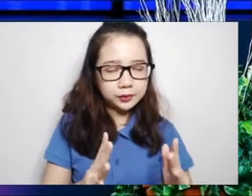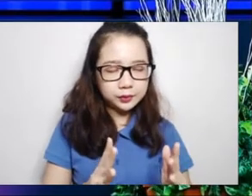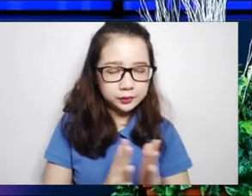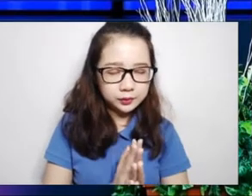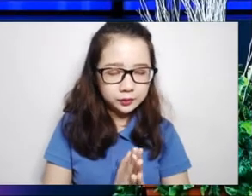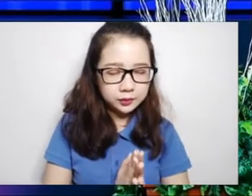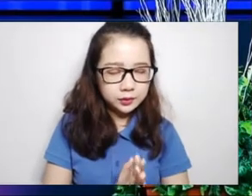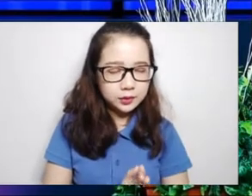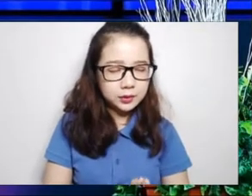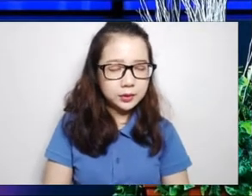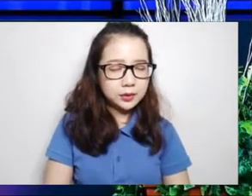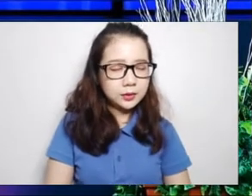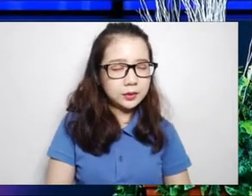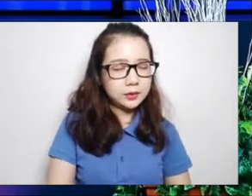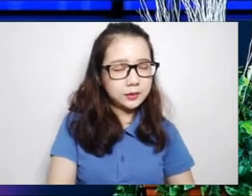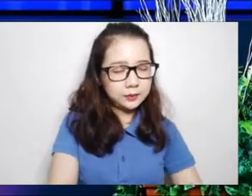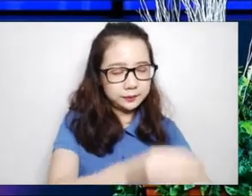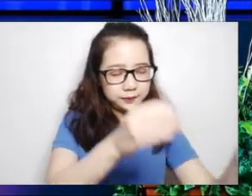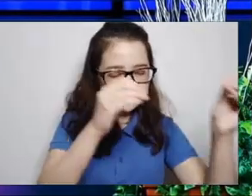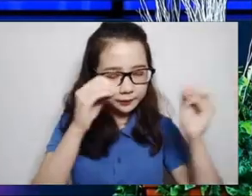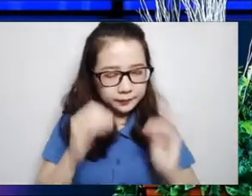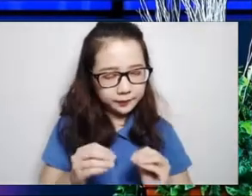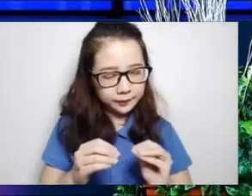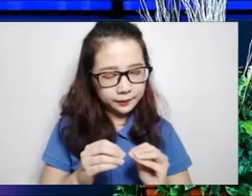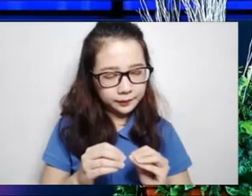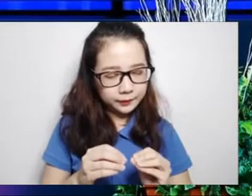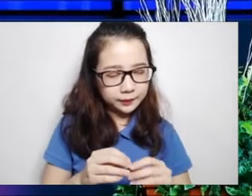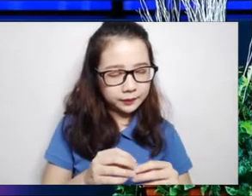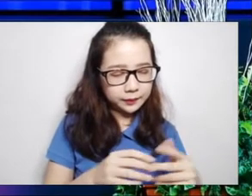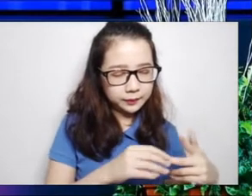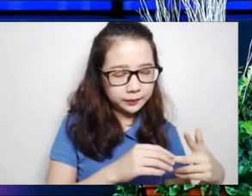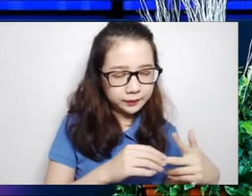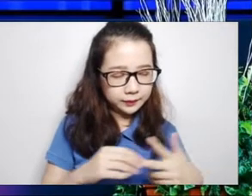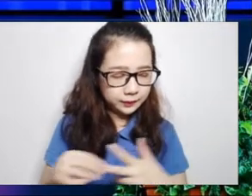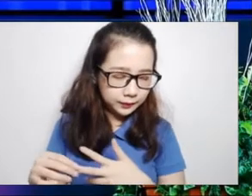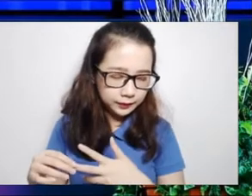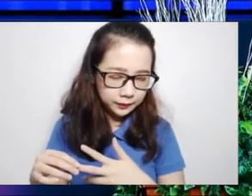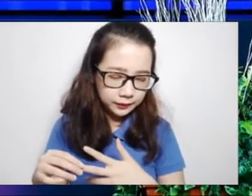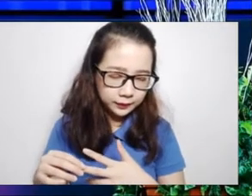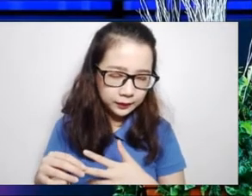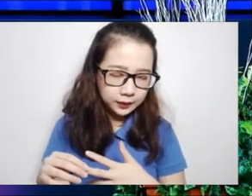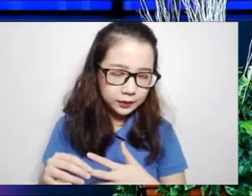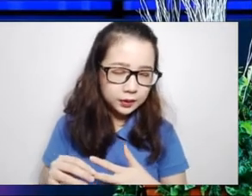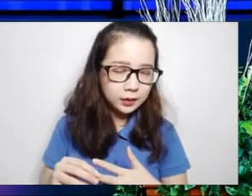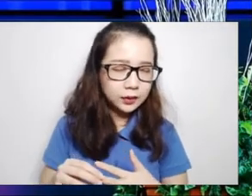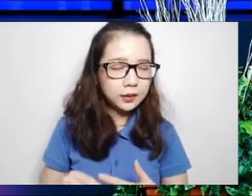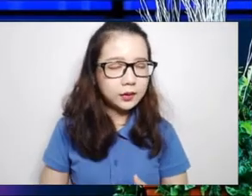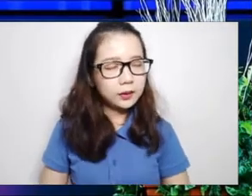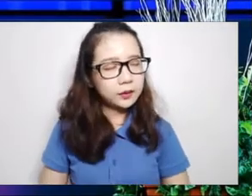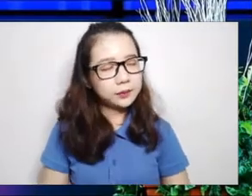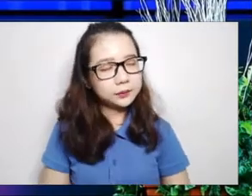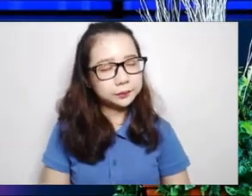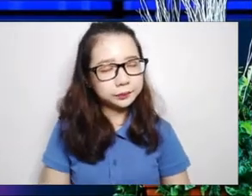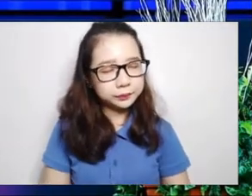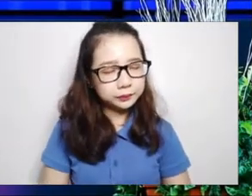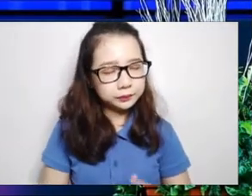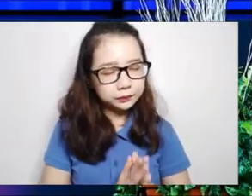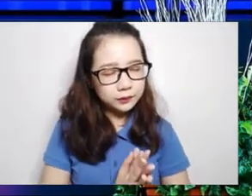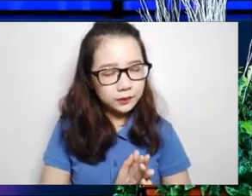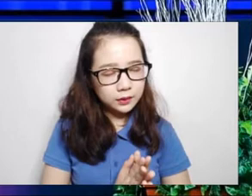officials ng aming pong bansa. Lord, we also pray that you would give them unity in everything that they do. At hayaan